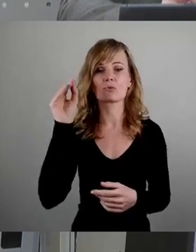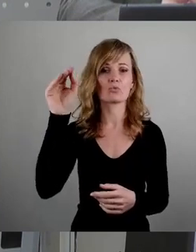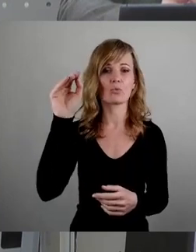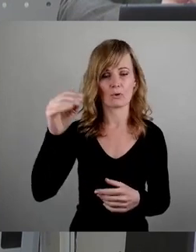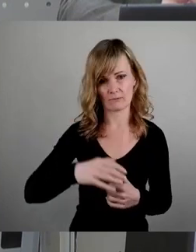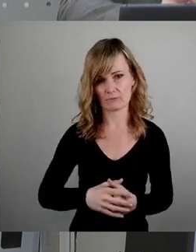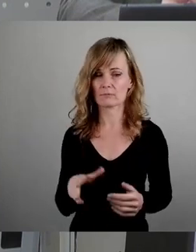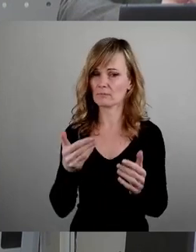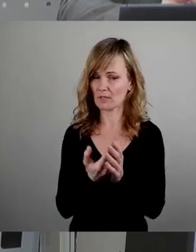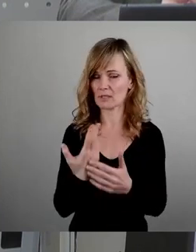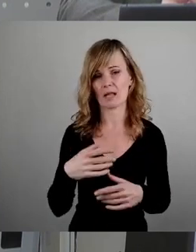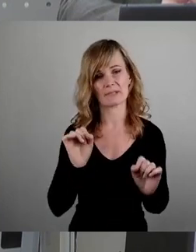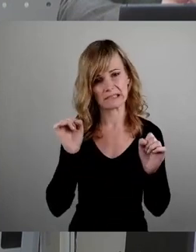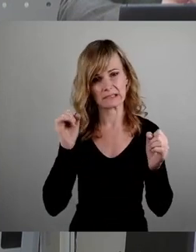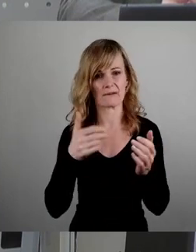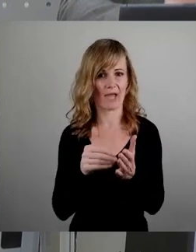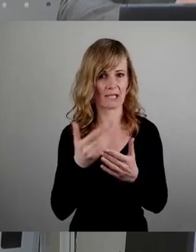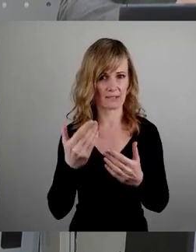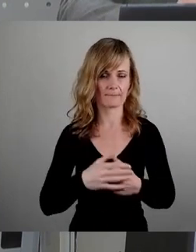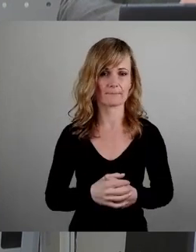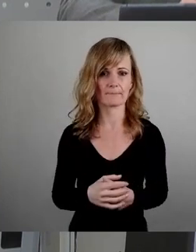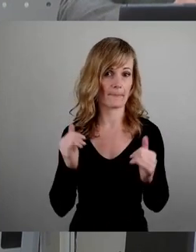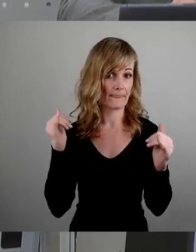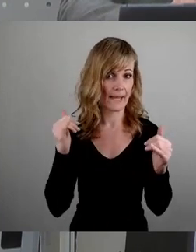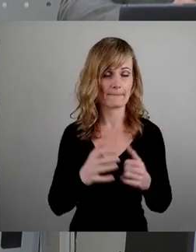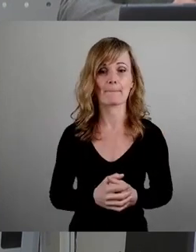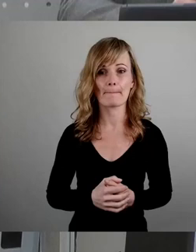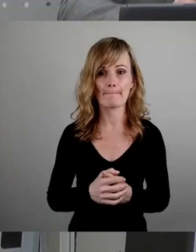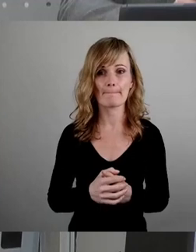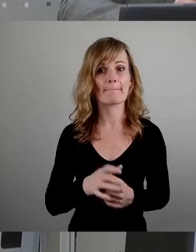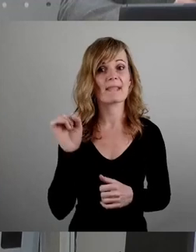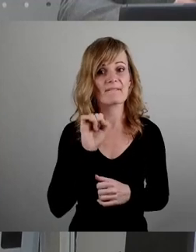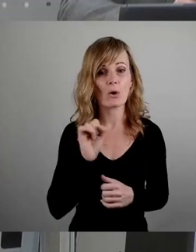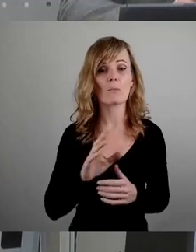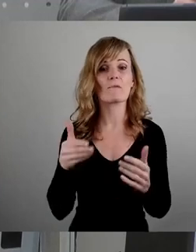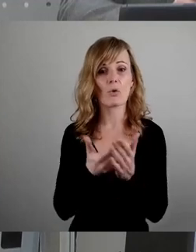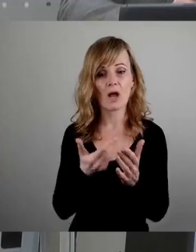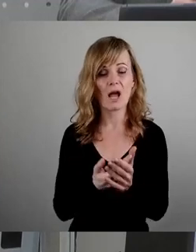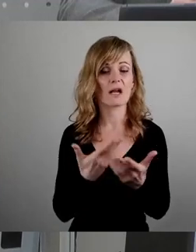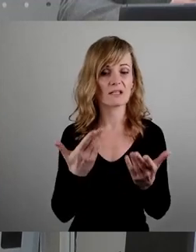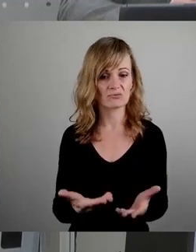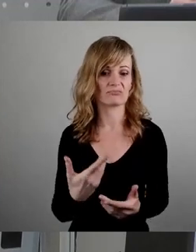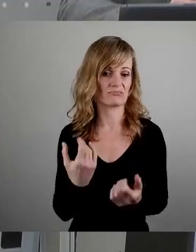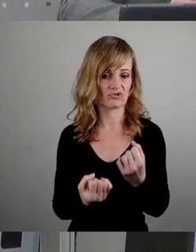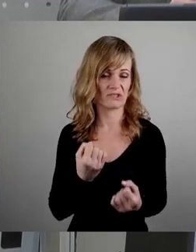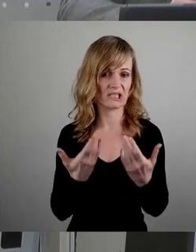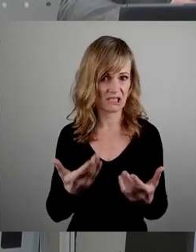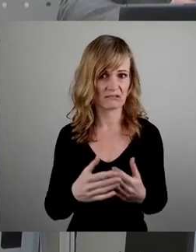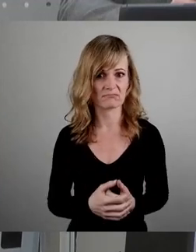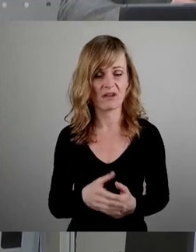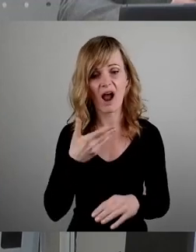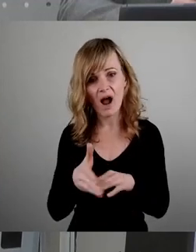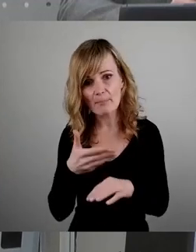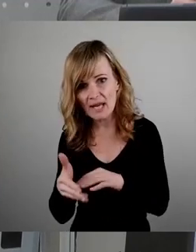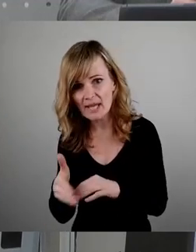sollten wir dranbleiben. Ja, warum war die Vorlage auch so schwierig? Es gab Ablehnungen und das